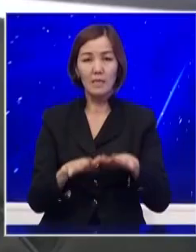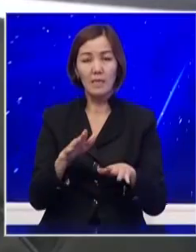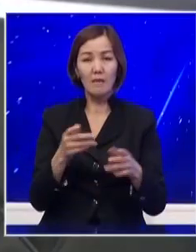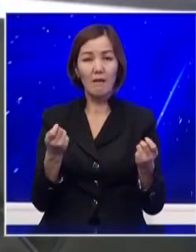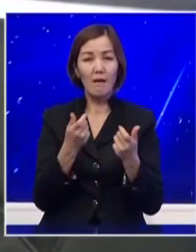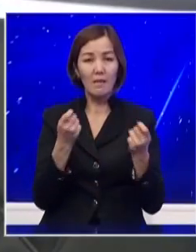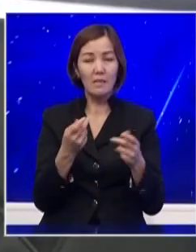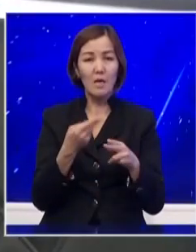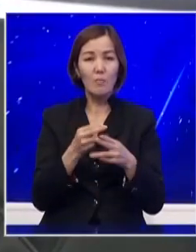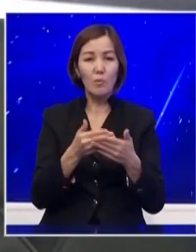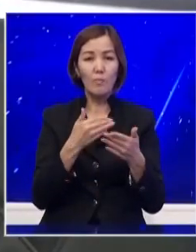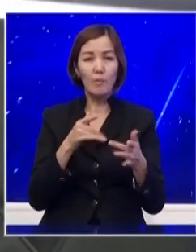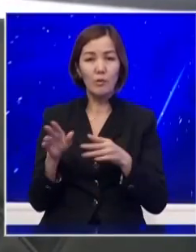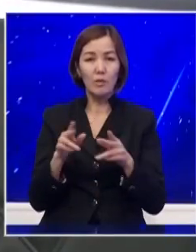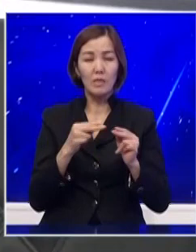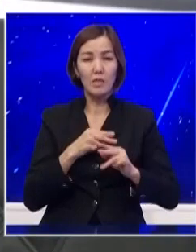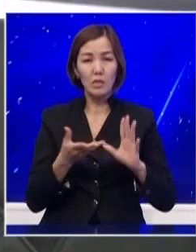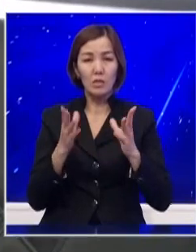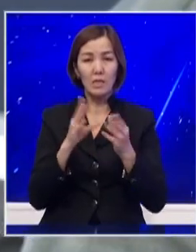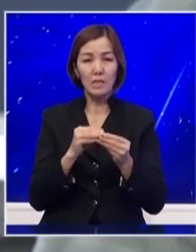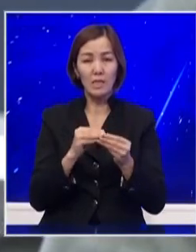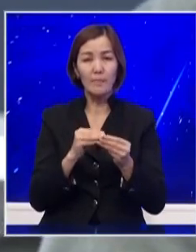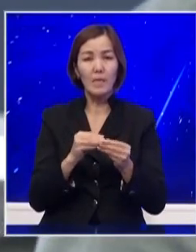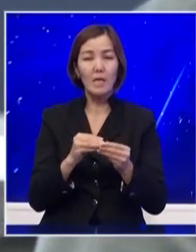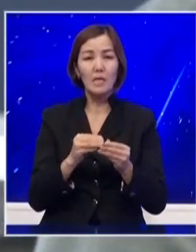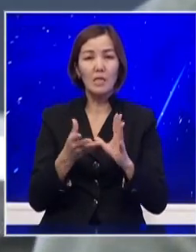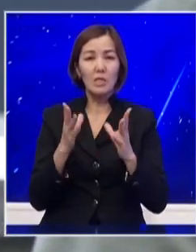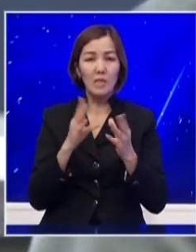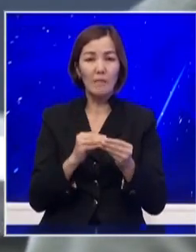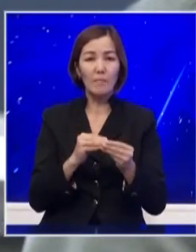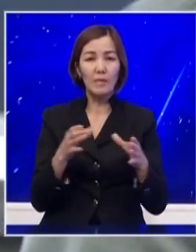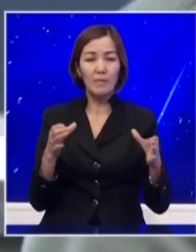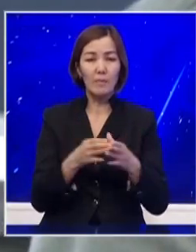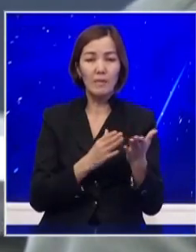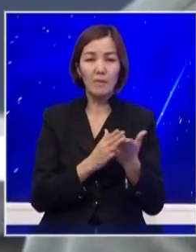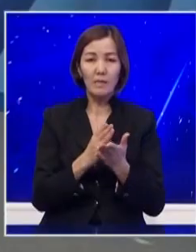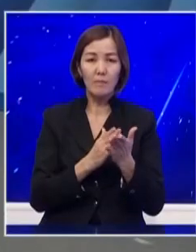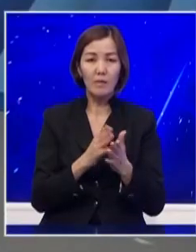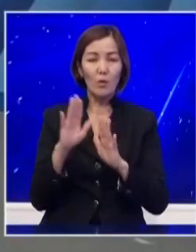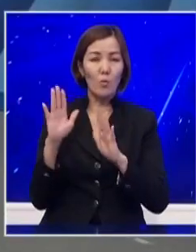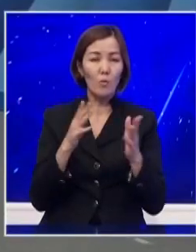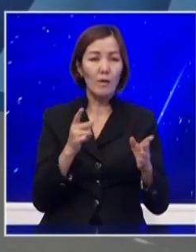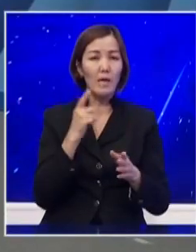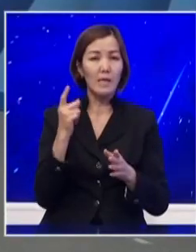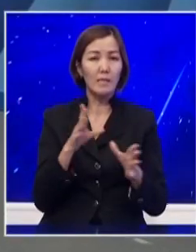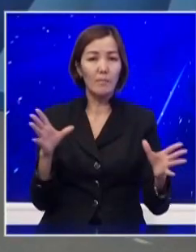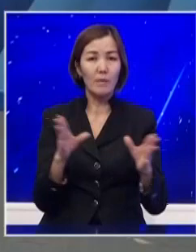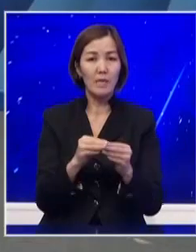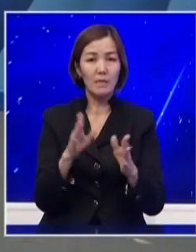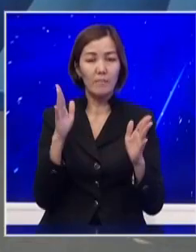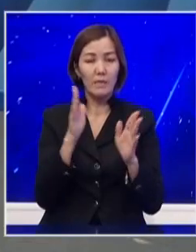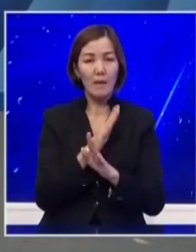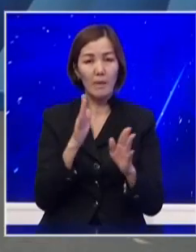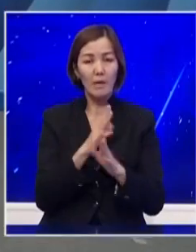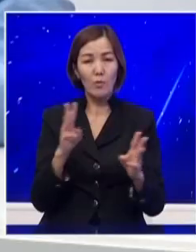аз. Бұл профилактикалық жұмыстар нәтижесі, дейді жауаптылар. Жалпы департамент қызметкерлері орман шаруашылықтарымен бірлесіп,